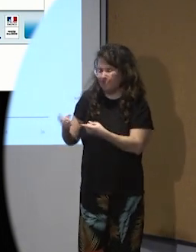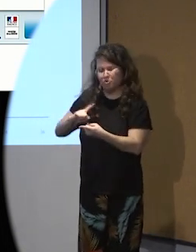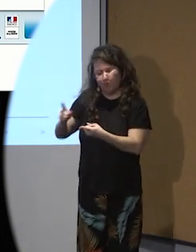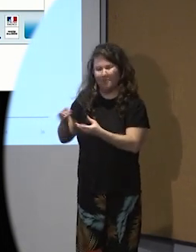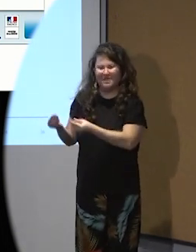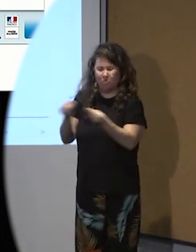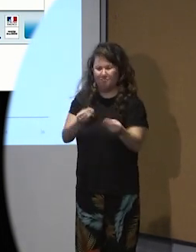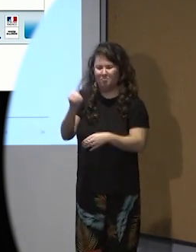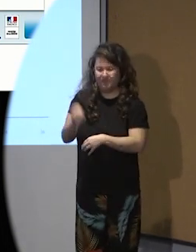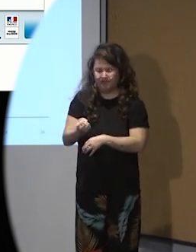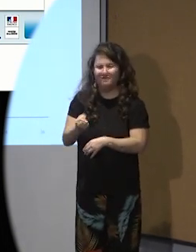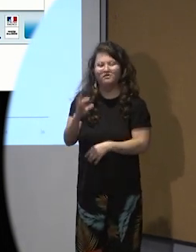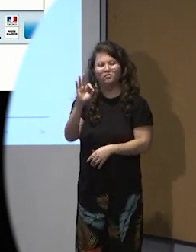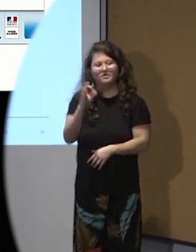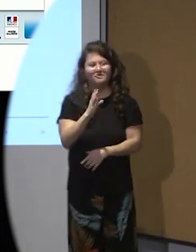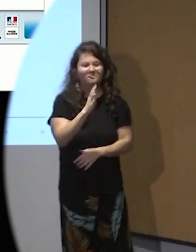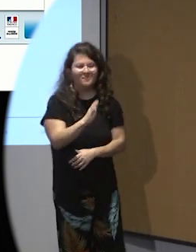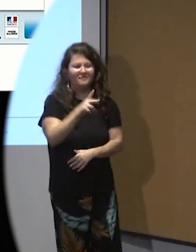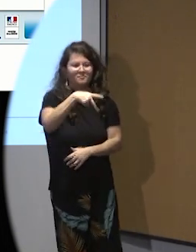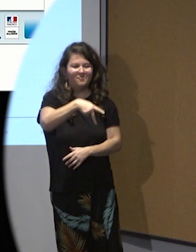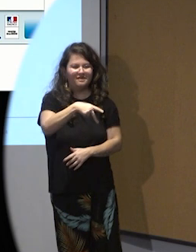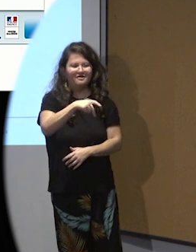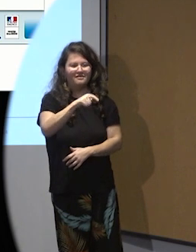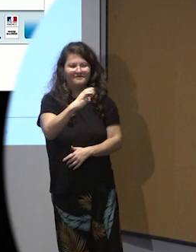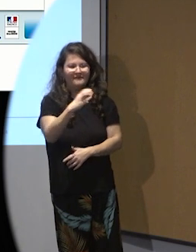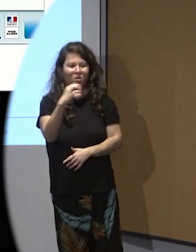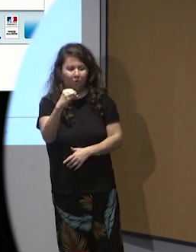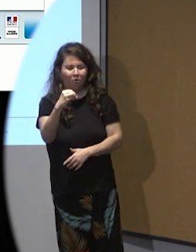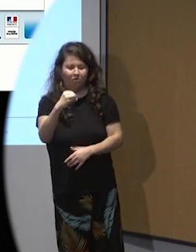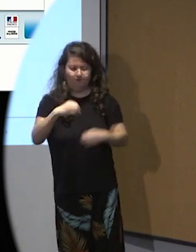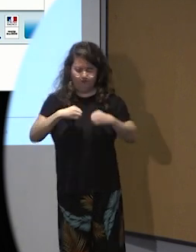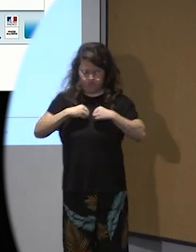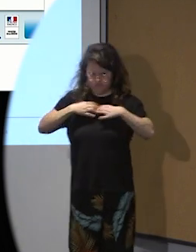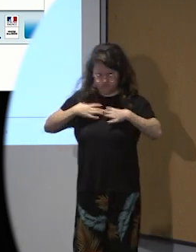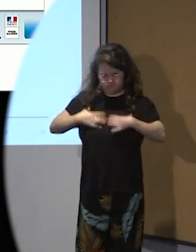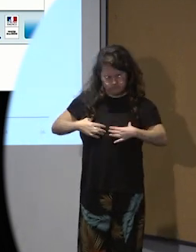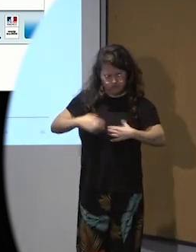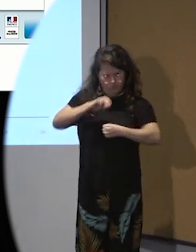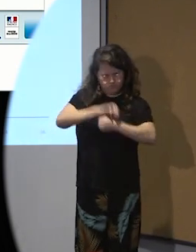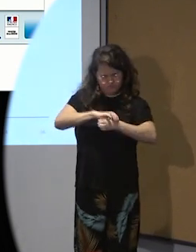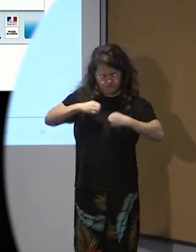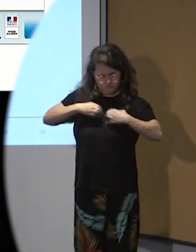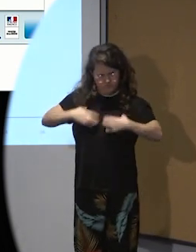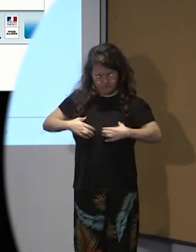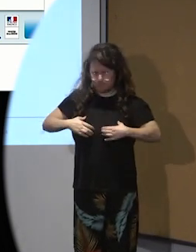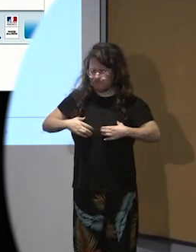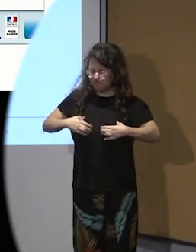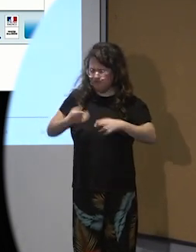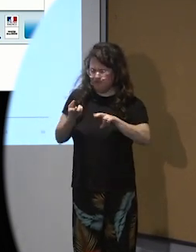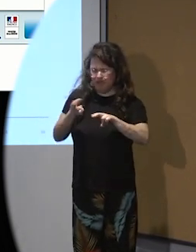BPCO, la bronchopneumopathie chronique obstructive, qui est, je pense, la 3e cause de décès